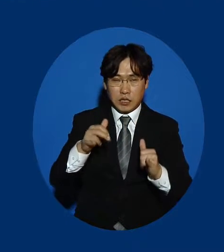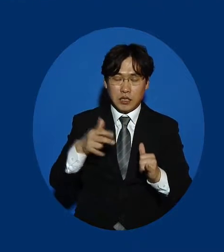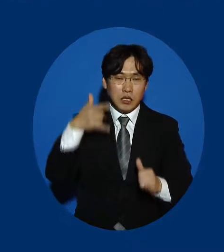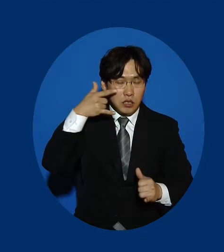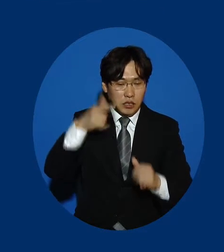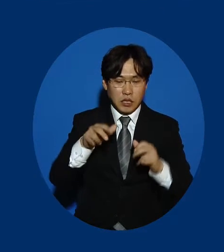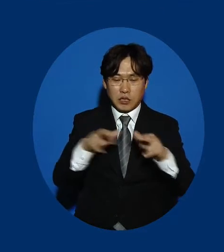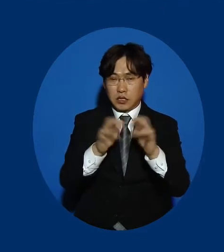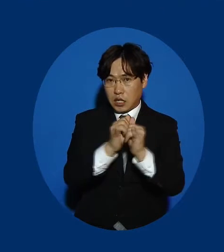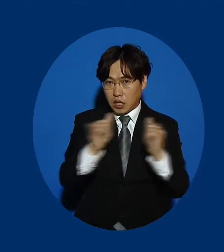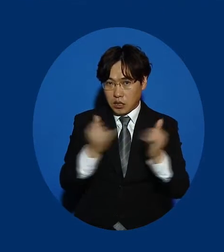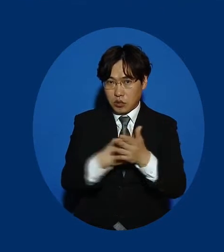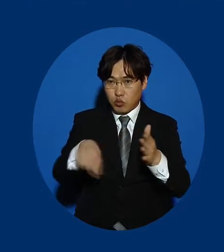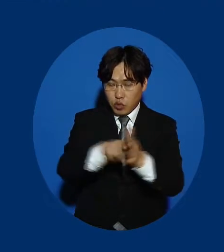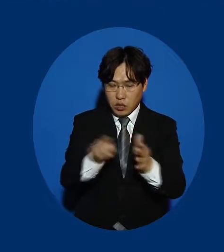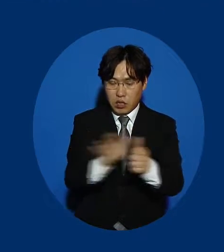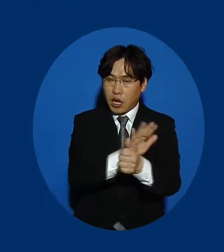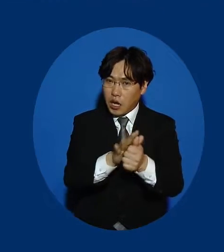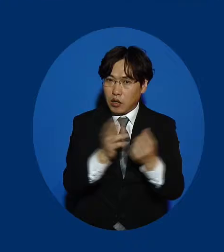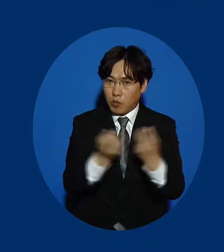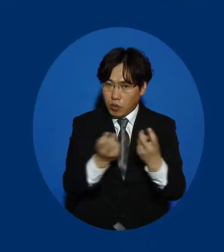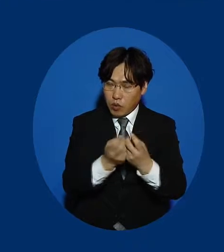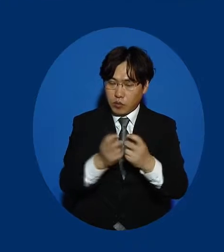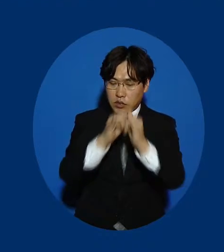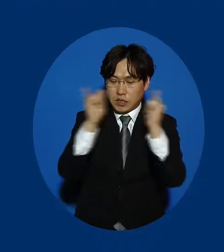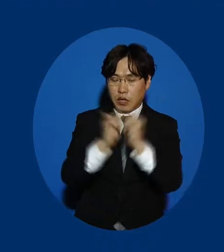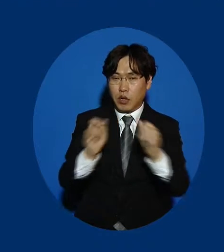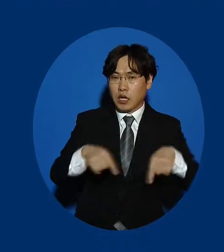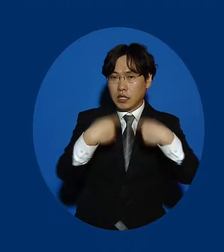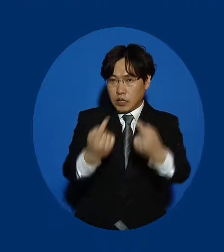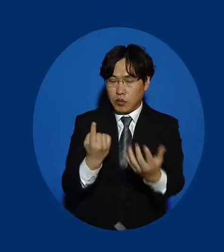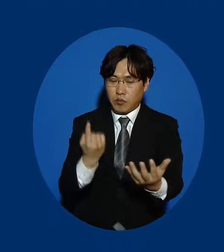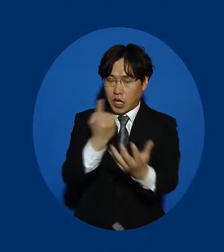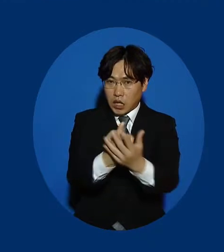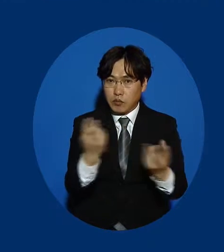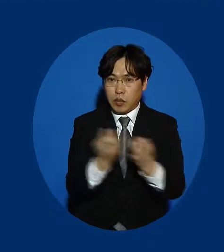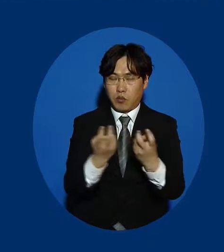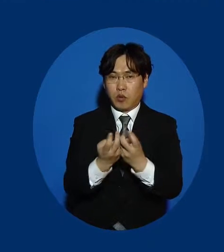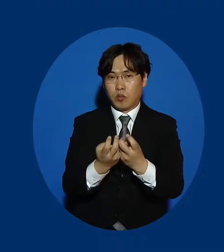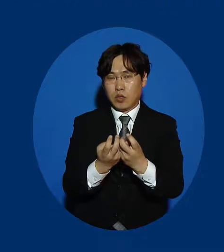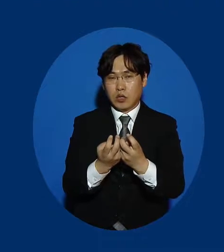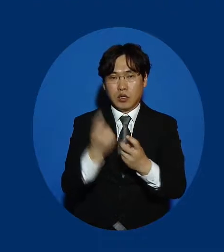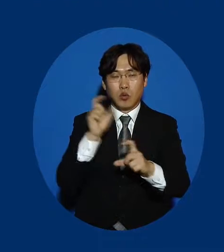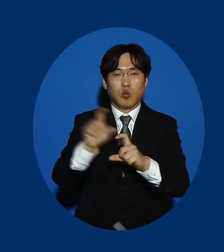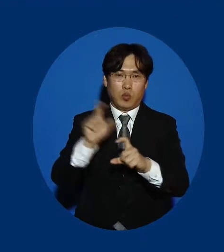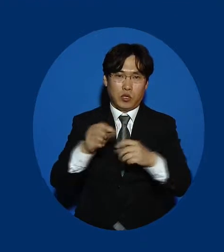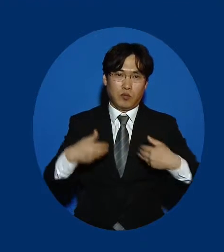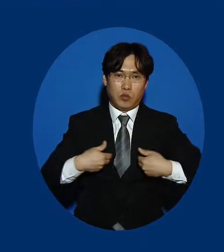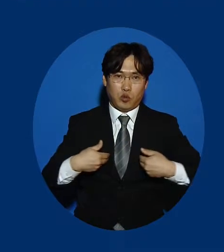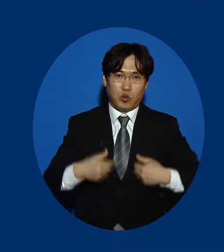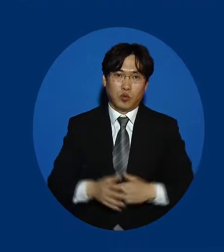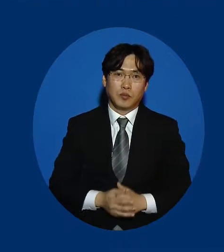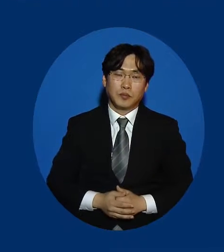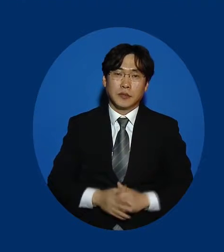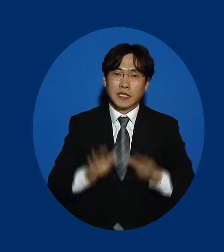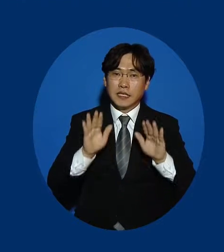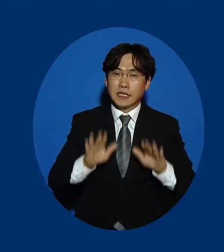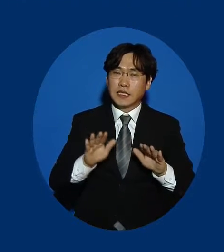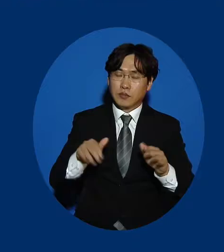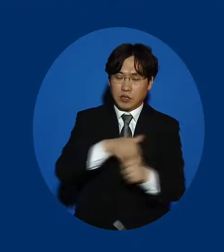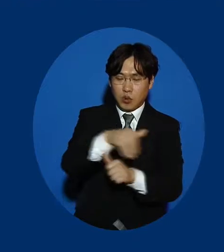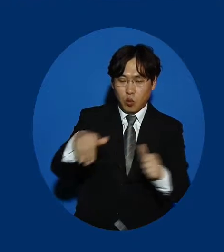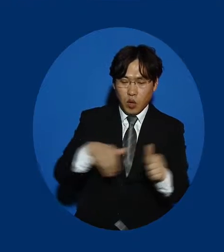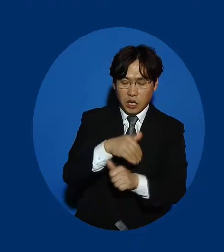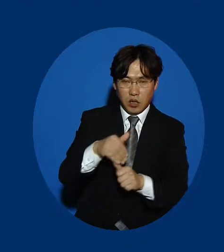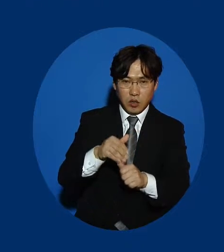이 분들에 대한 지역 사회에 참여할 수 있는 정책들이 좀 강화돼야 되고 그리고 지금 코로나19 이후에 좀 어려운 게